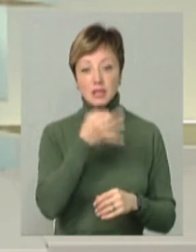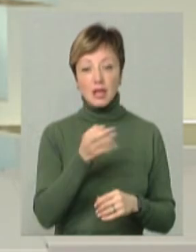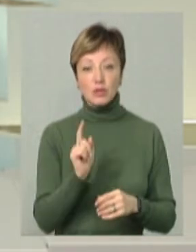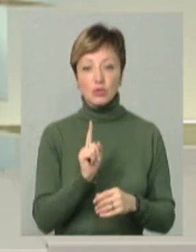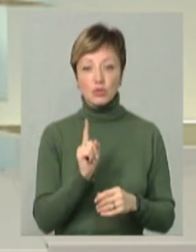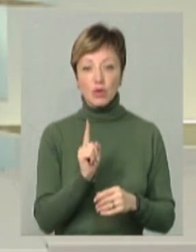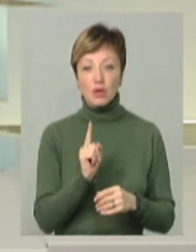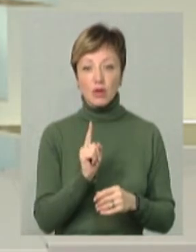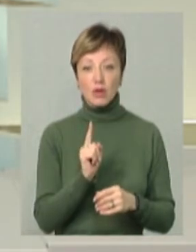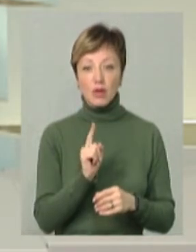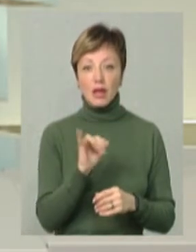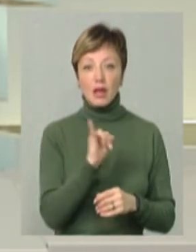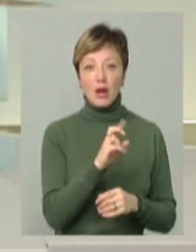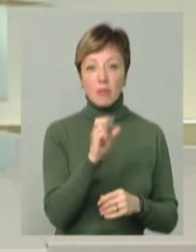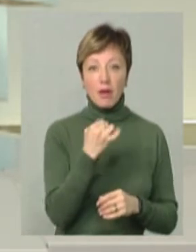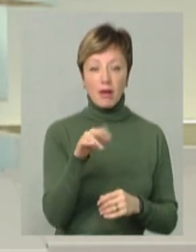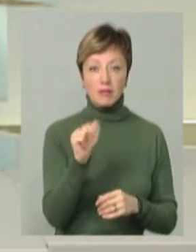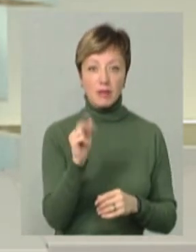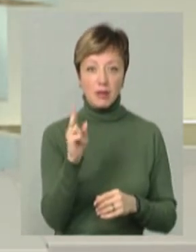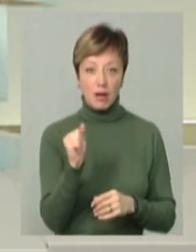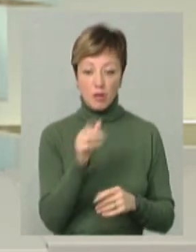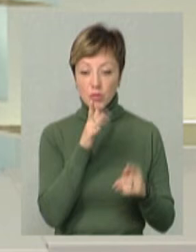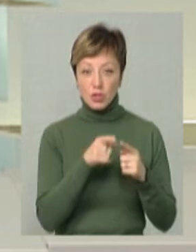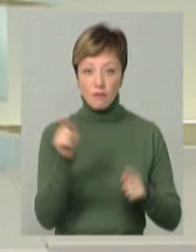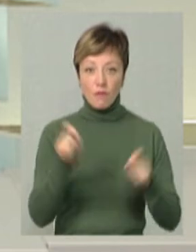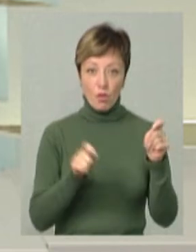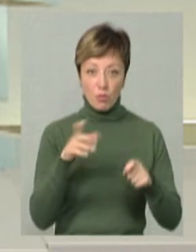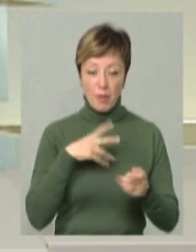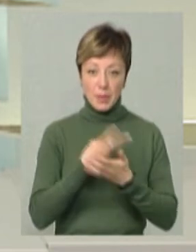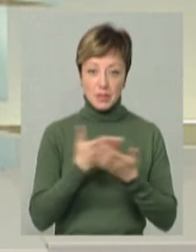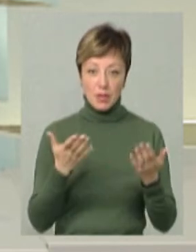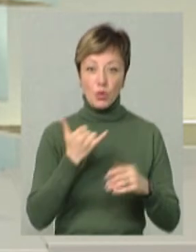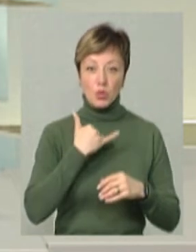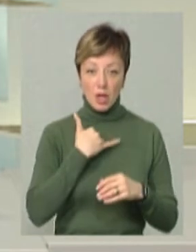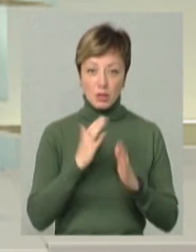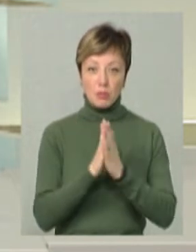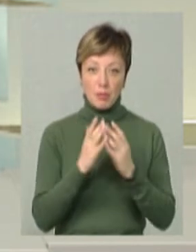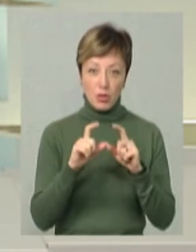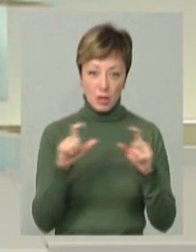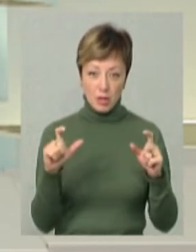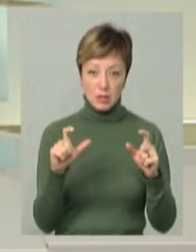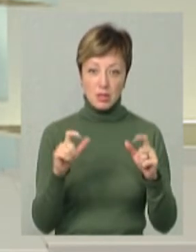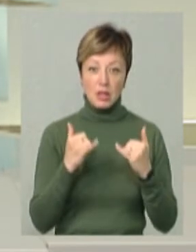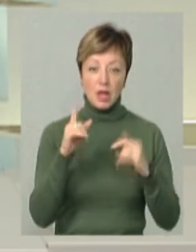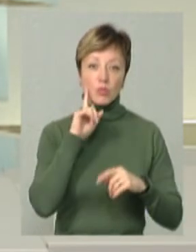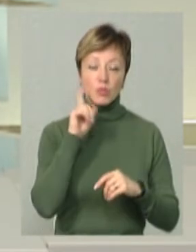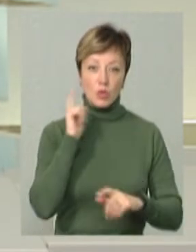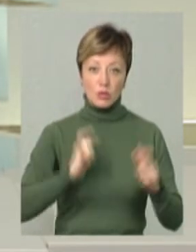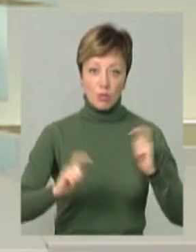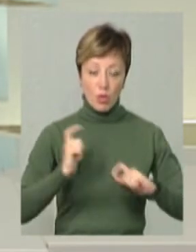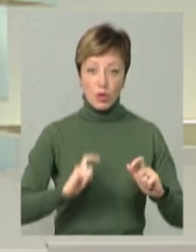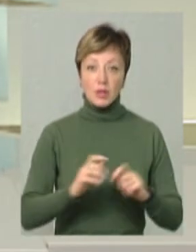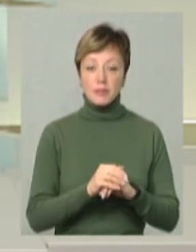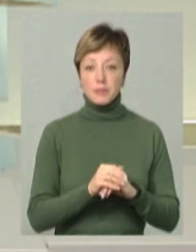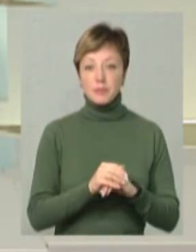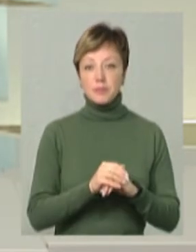що Ігоря Байдака теж під час форуму проходила презентація і в нашій бібліотеці для студентської молоді.